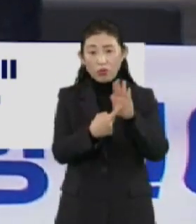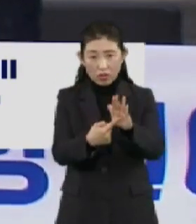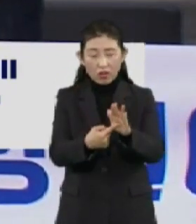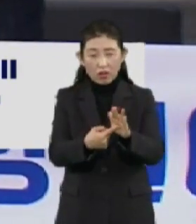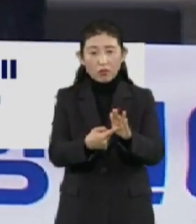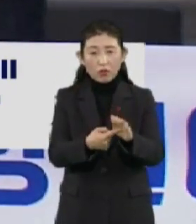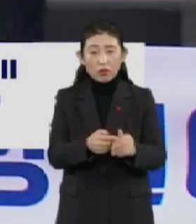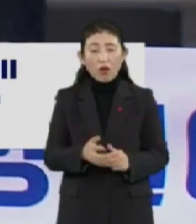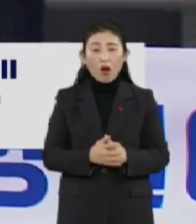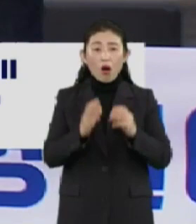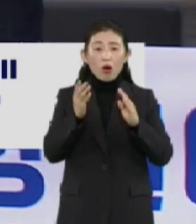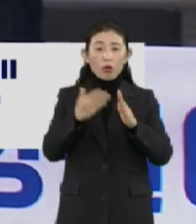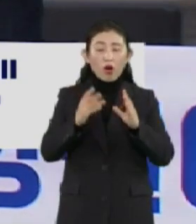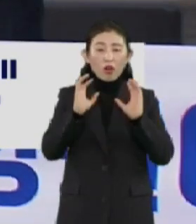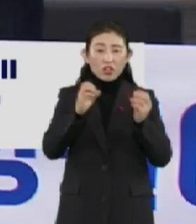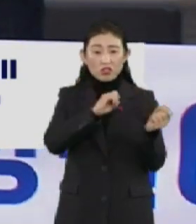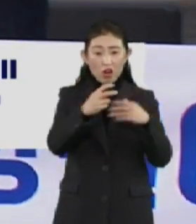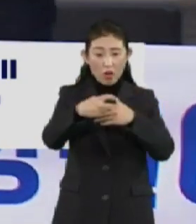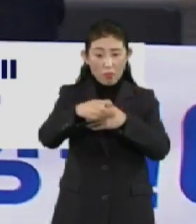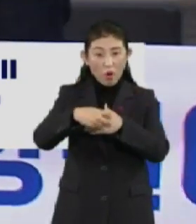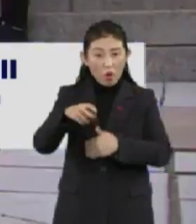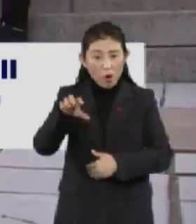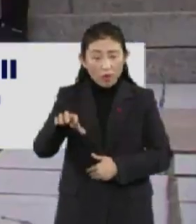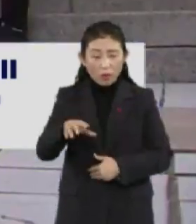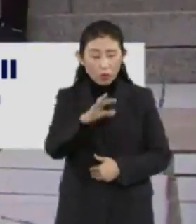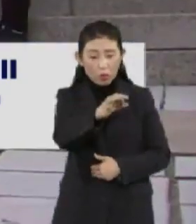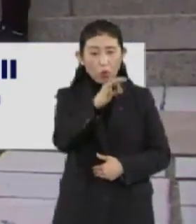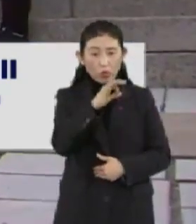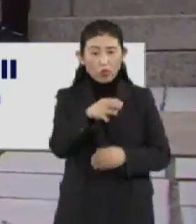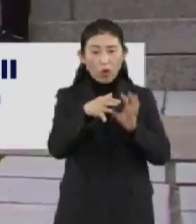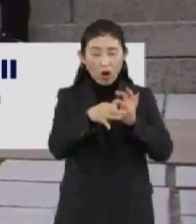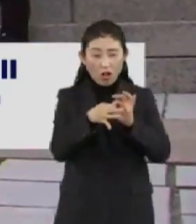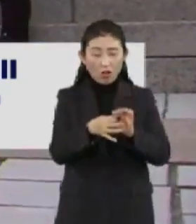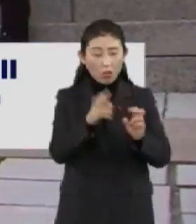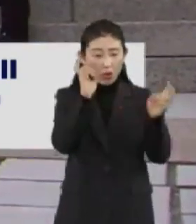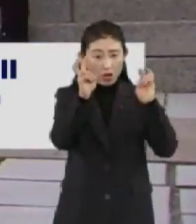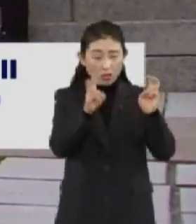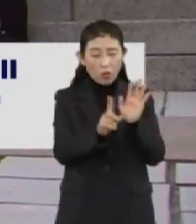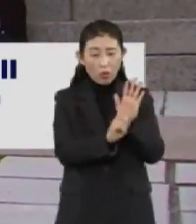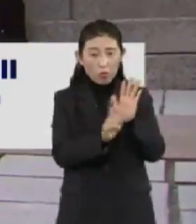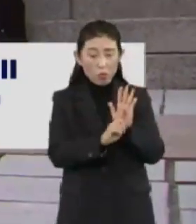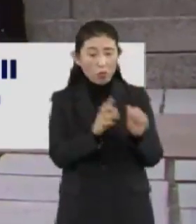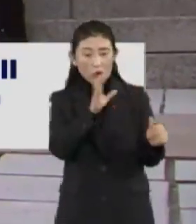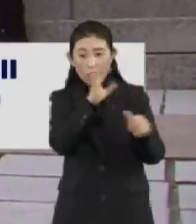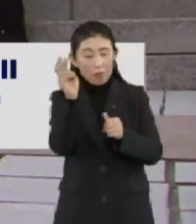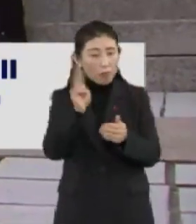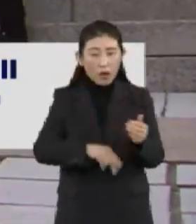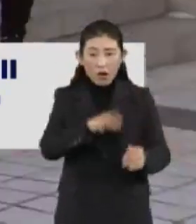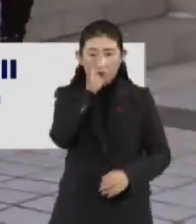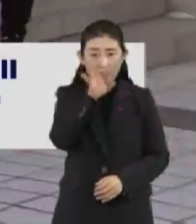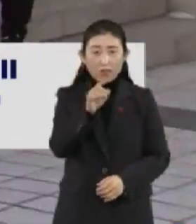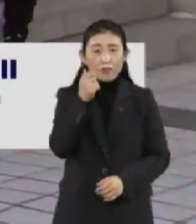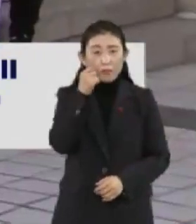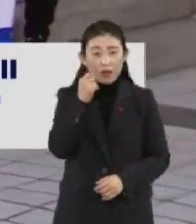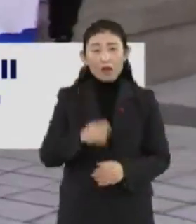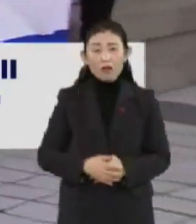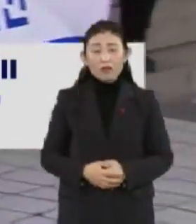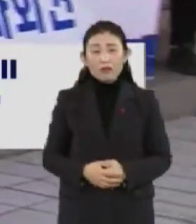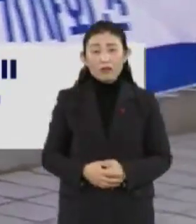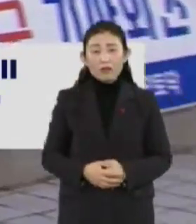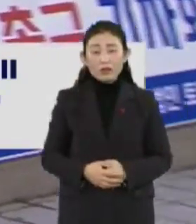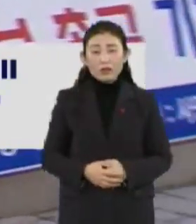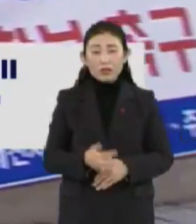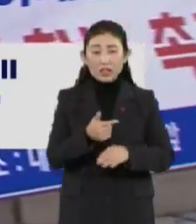공개하라며 공공 어린이 재활병원 이름은 돈을 대가로 한 기업의 홍보 대상이 돼선 안 된다고도 지적했습니다.